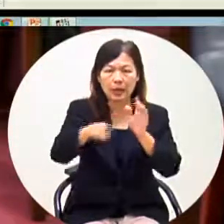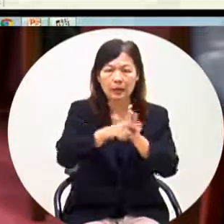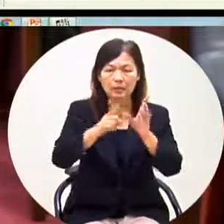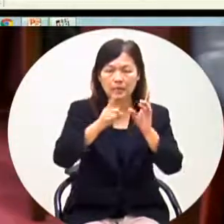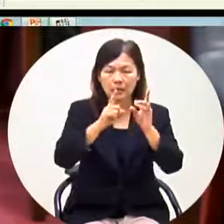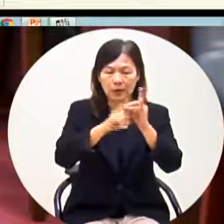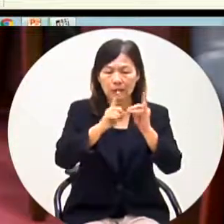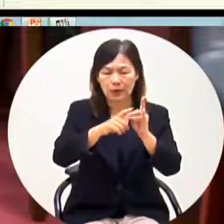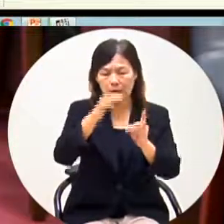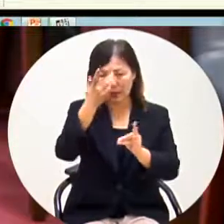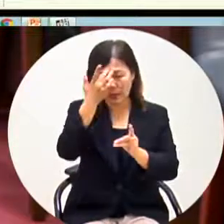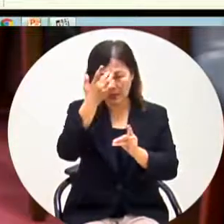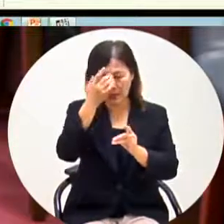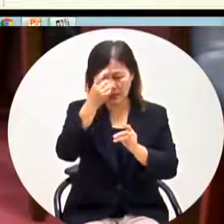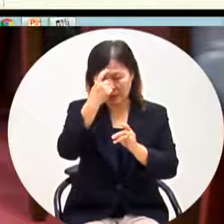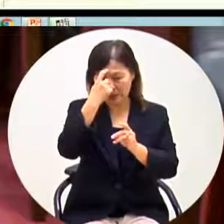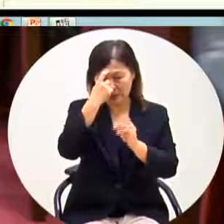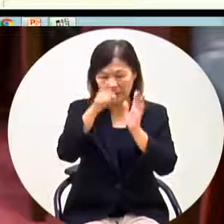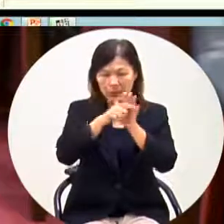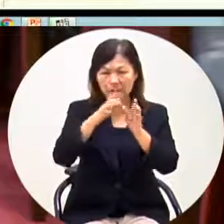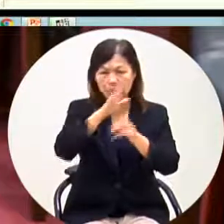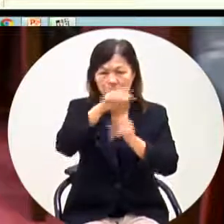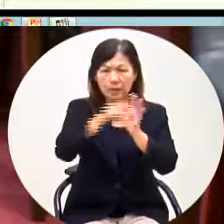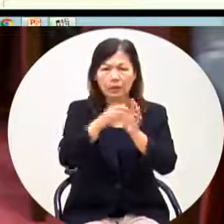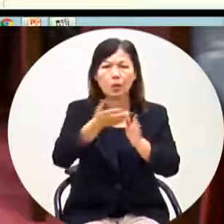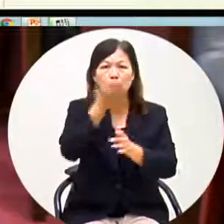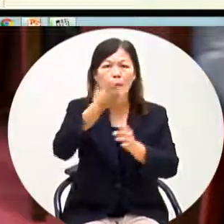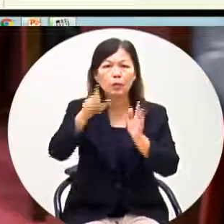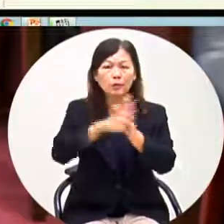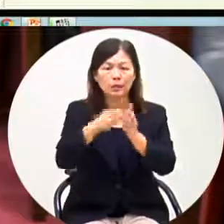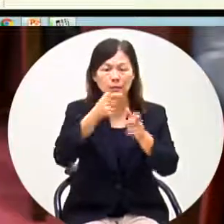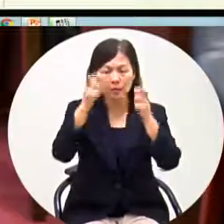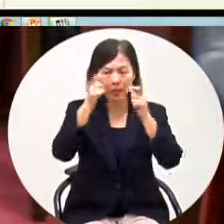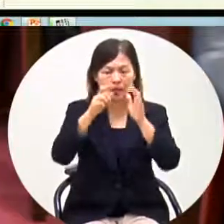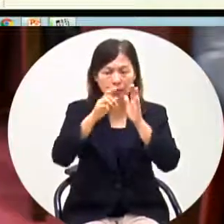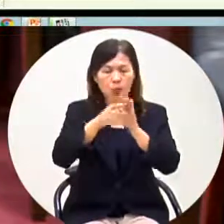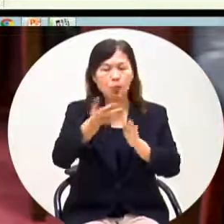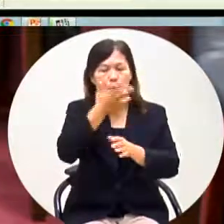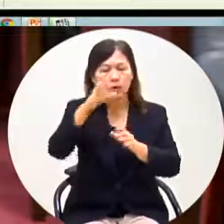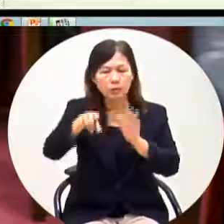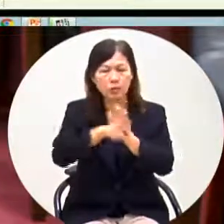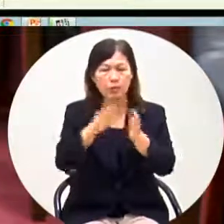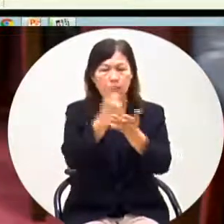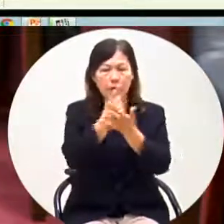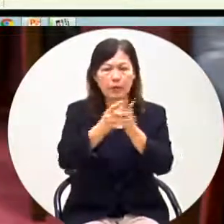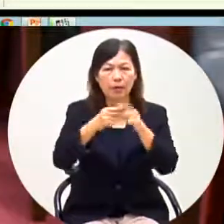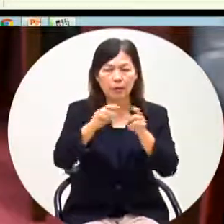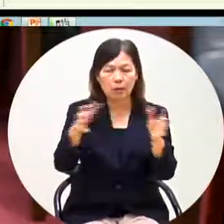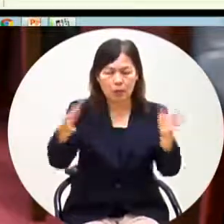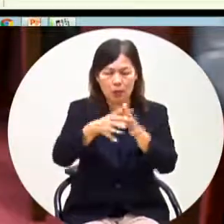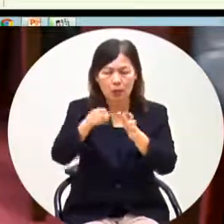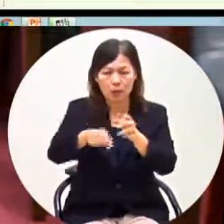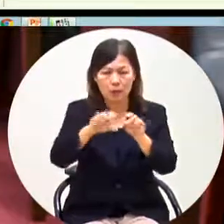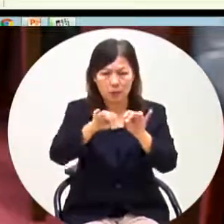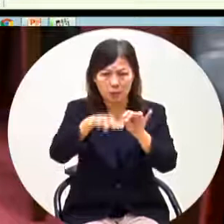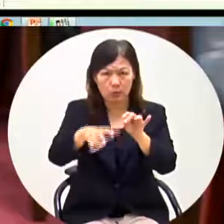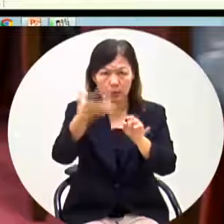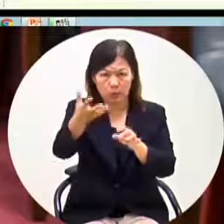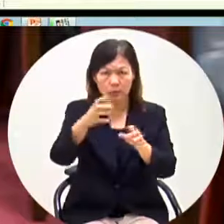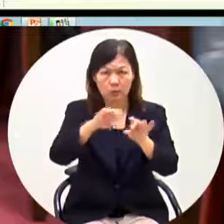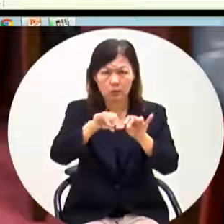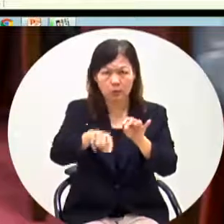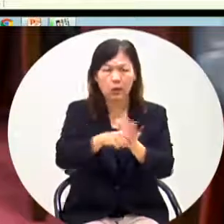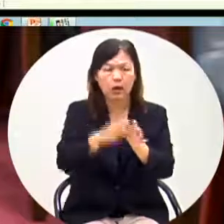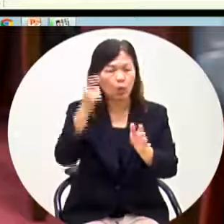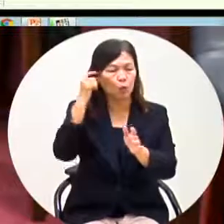厕所。这里是高雄市观音山风景区，也是游客一下车聚集最多的地方。不过想要上个厕所，最近的还